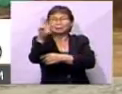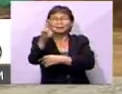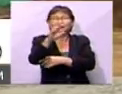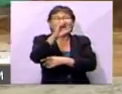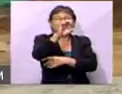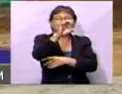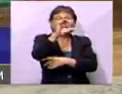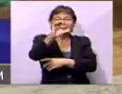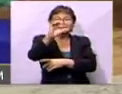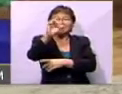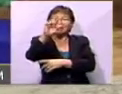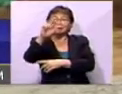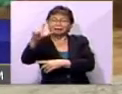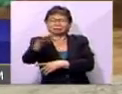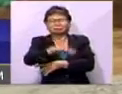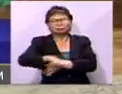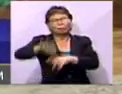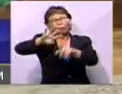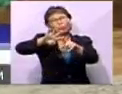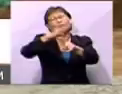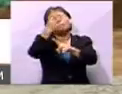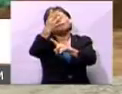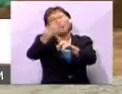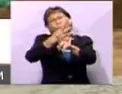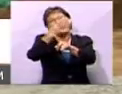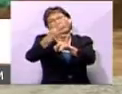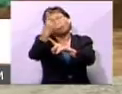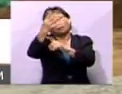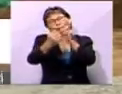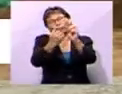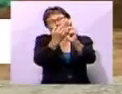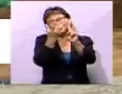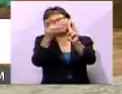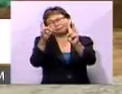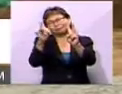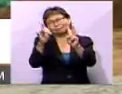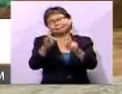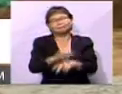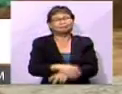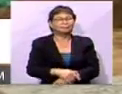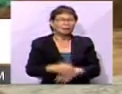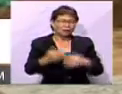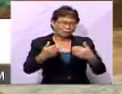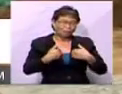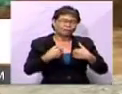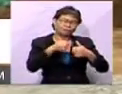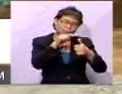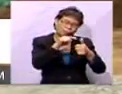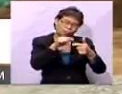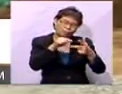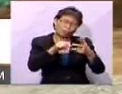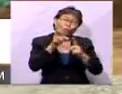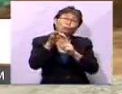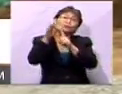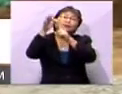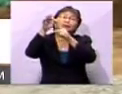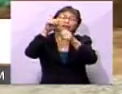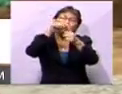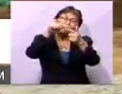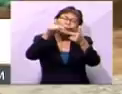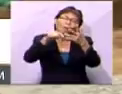ECRL pada sekitar bulan April 2018 terdapat beberapa pakej utama yang